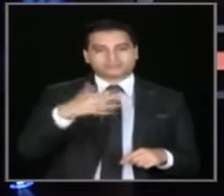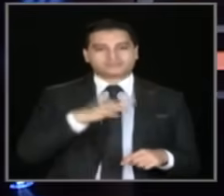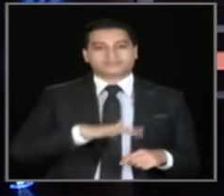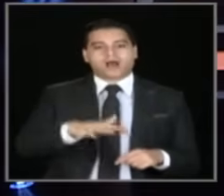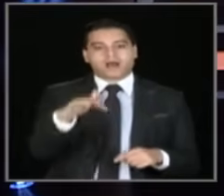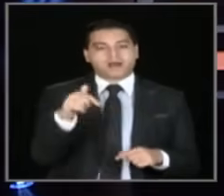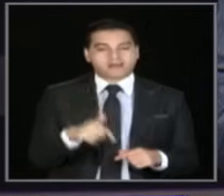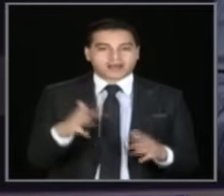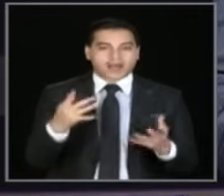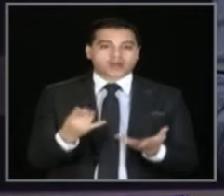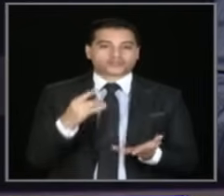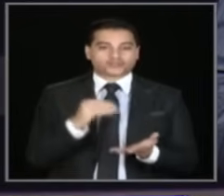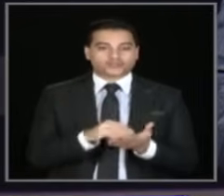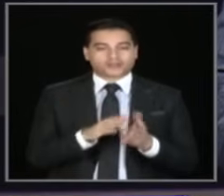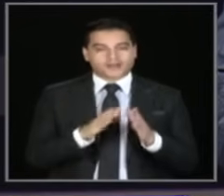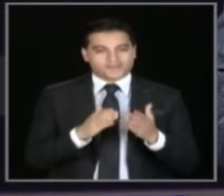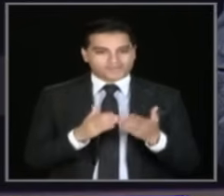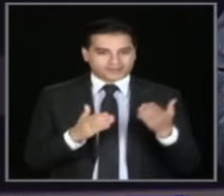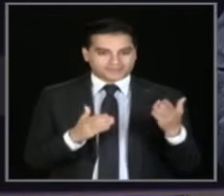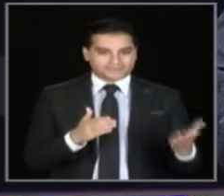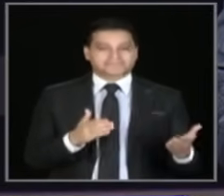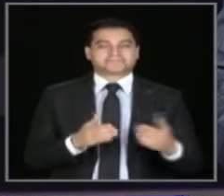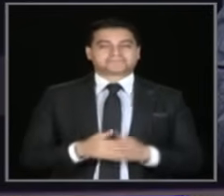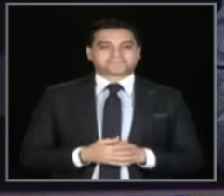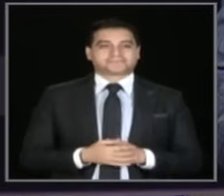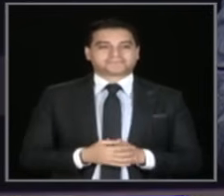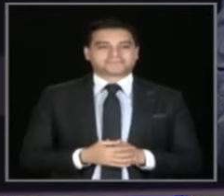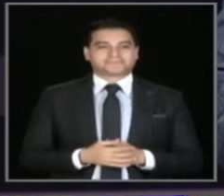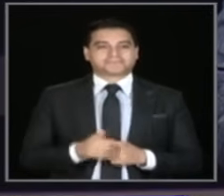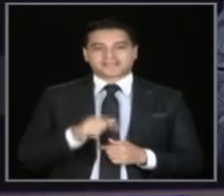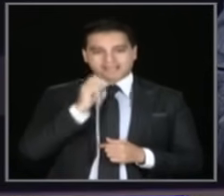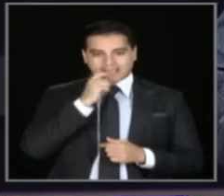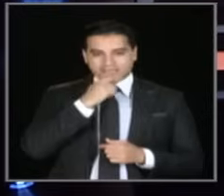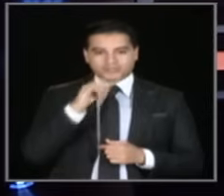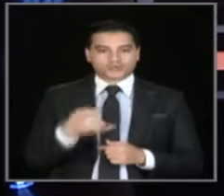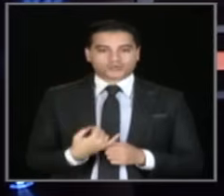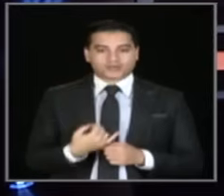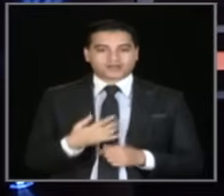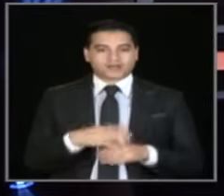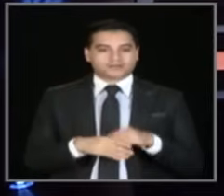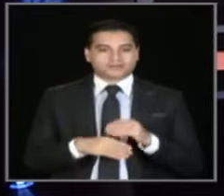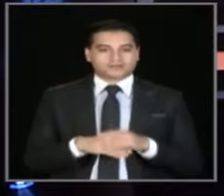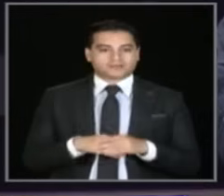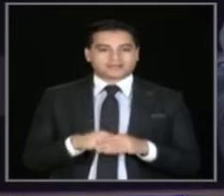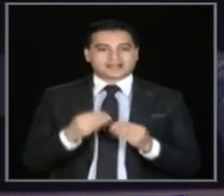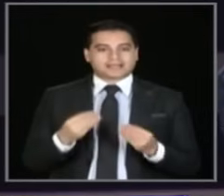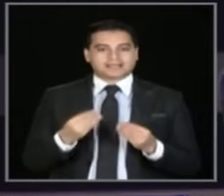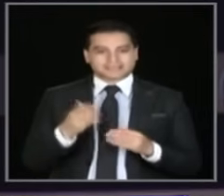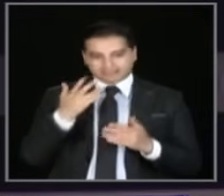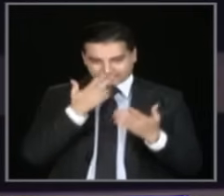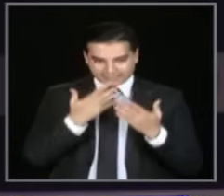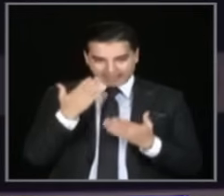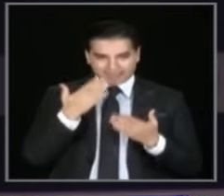نقاط تخطفهم أليكس من تايجرز. إمتى الجوكر يا أليكس؟ تاريخ أو علوم؟ بس تاريخ أو